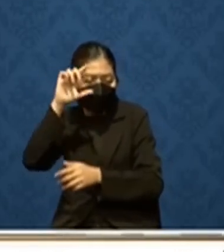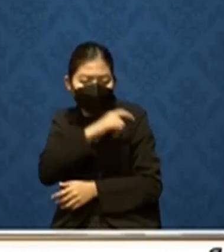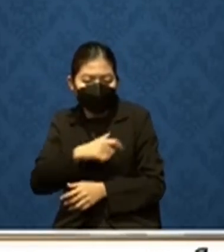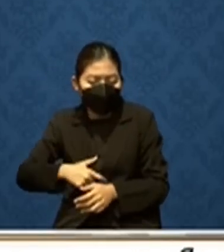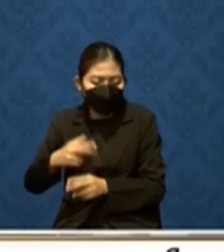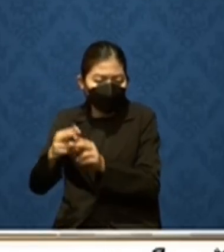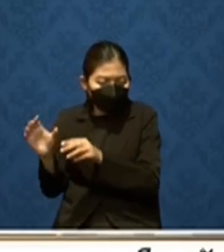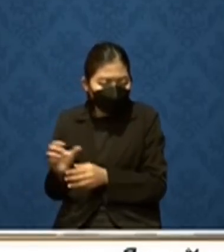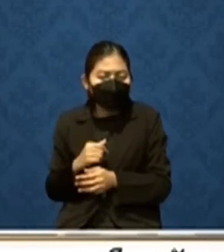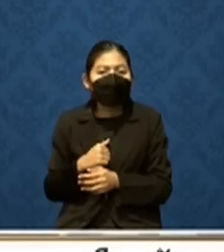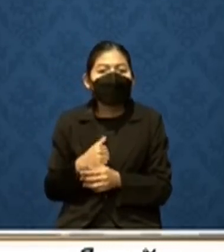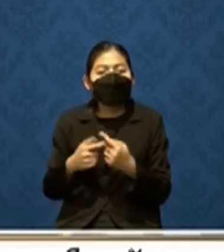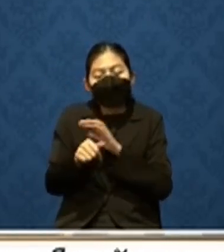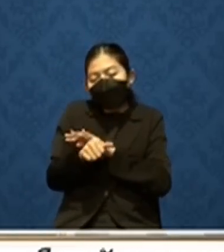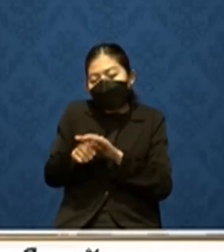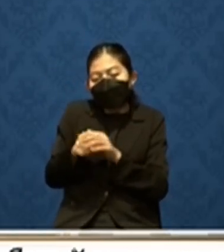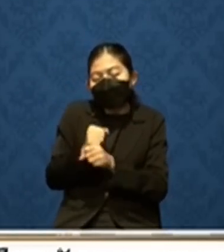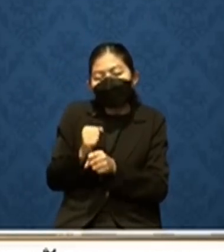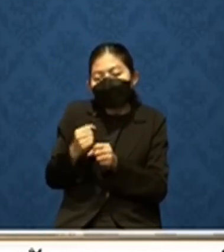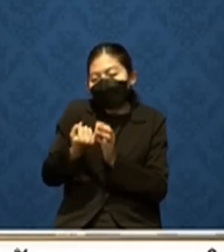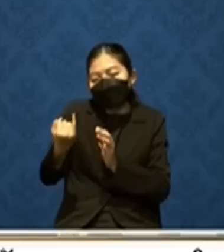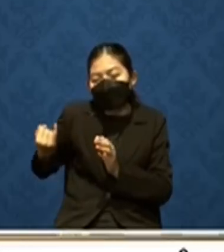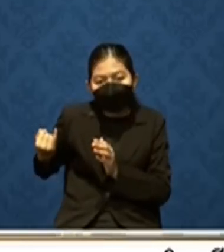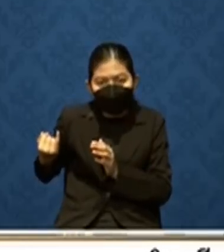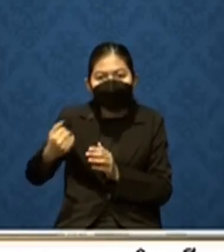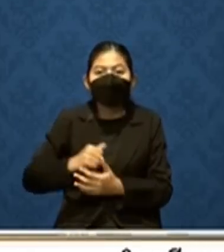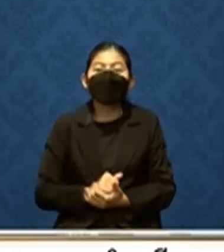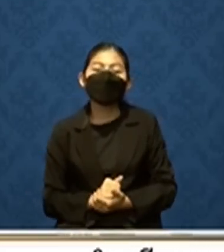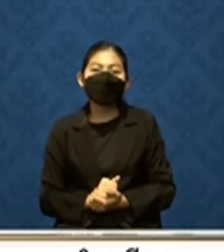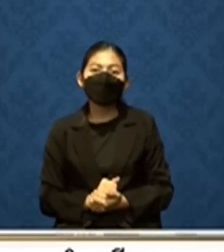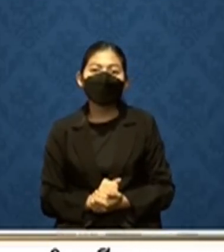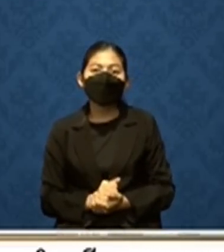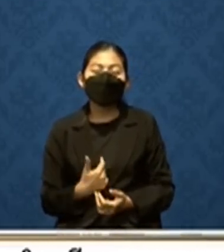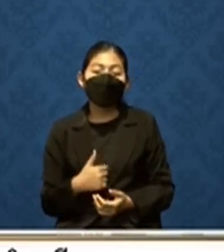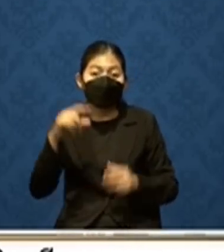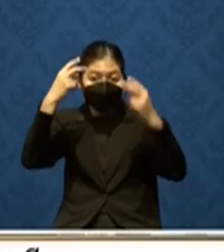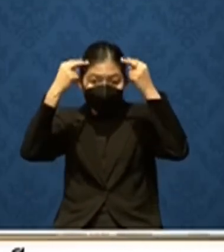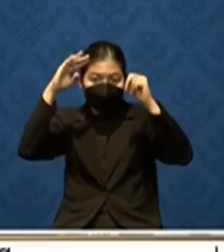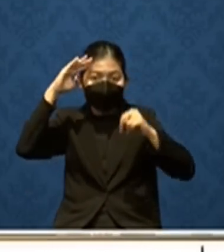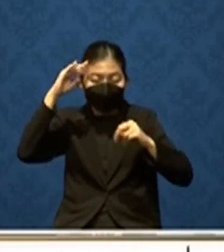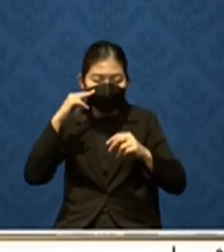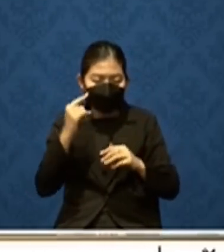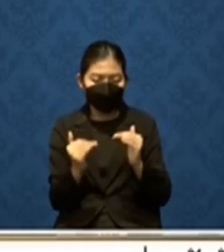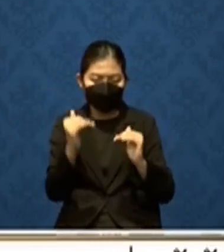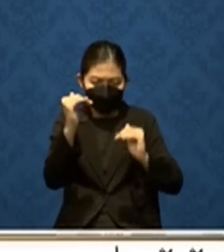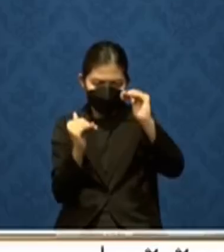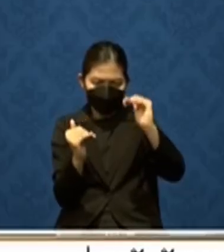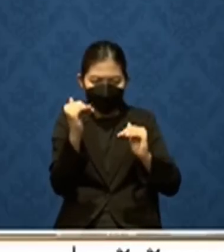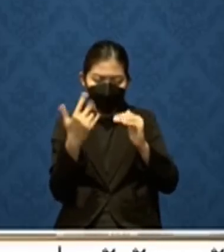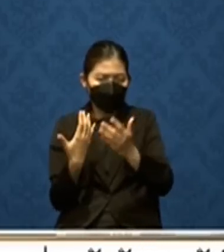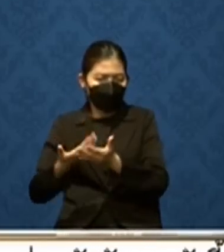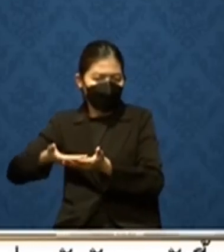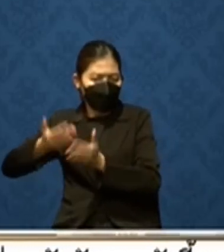กลับครัวคุณเอกประยุทธ์จันทร์โอชาได้สร้างความเหลื่อมล้ำเลือกคน